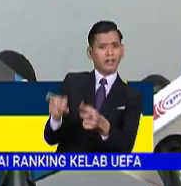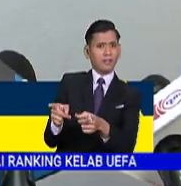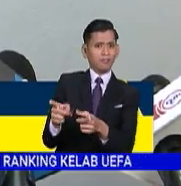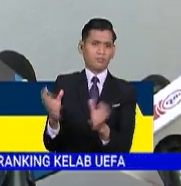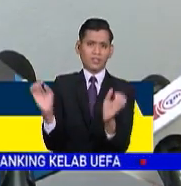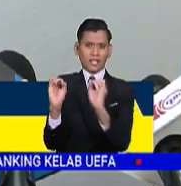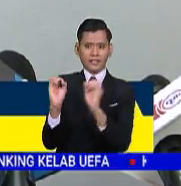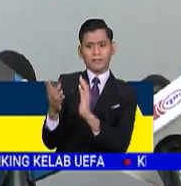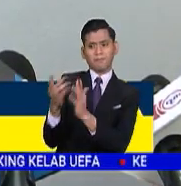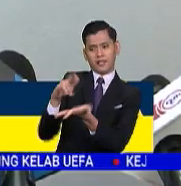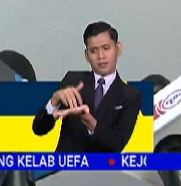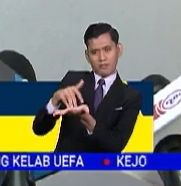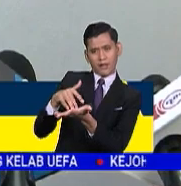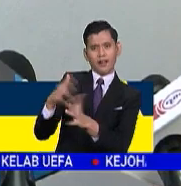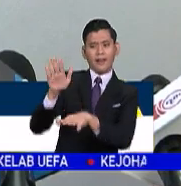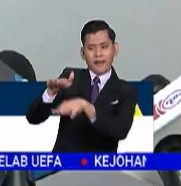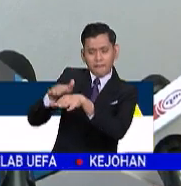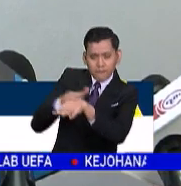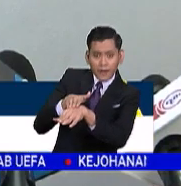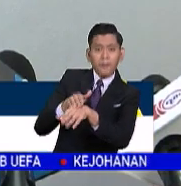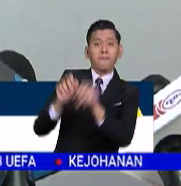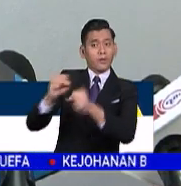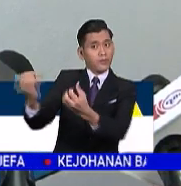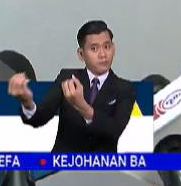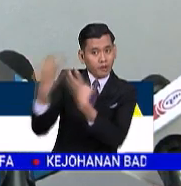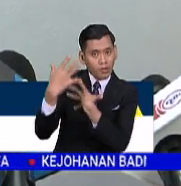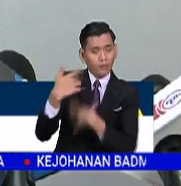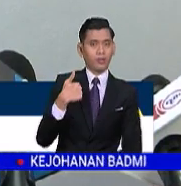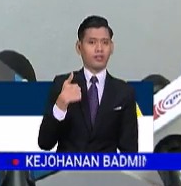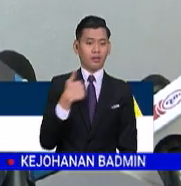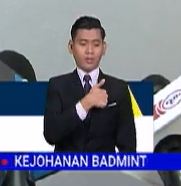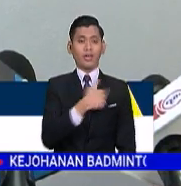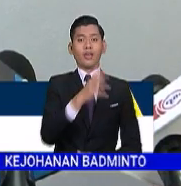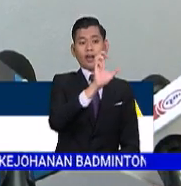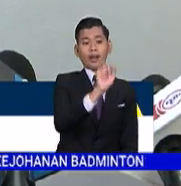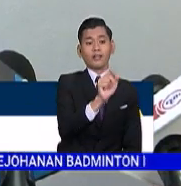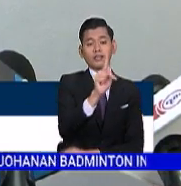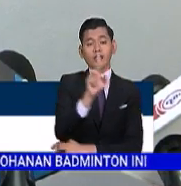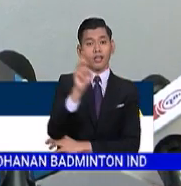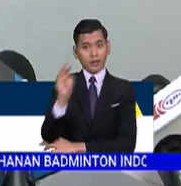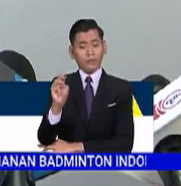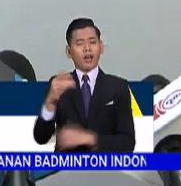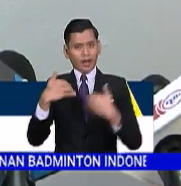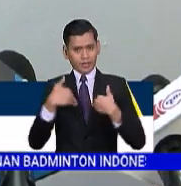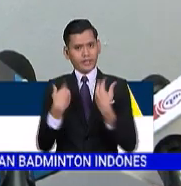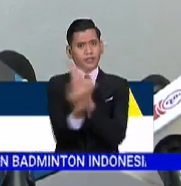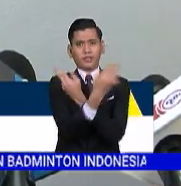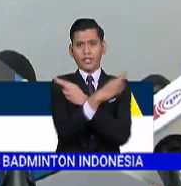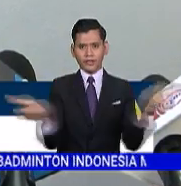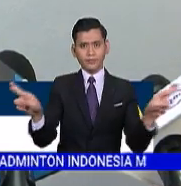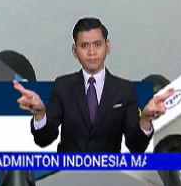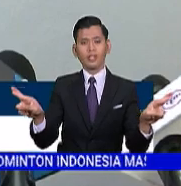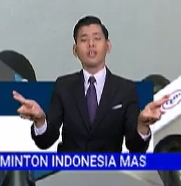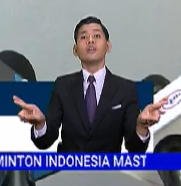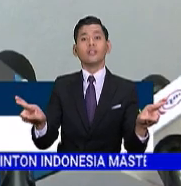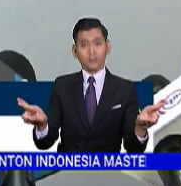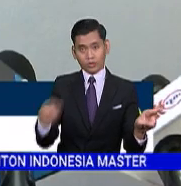misalnya, mereka boleh maklumkan kita SKMM ada on standby. Dan juga telco telah pun